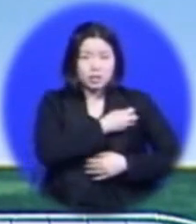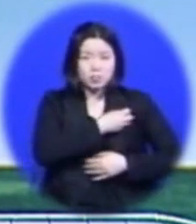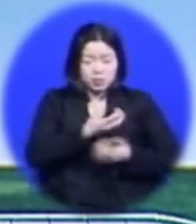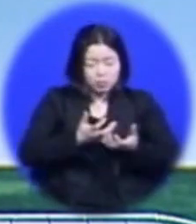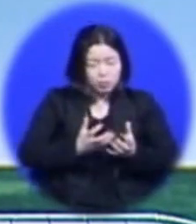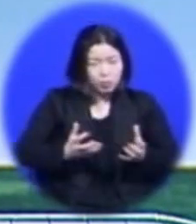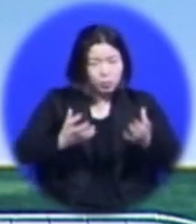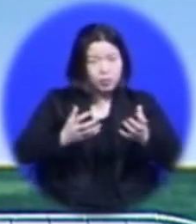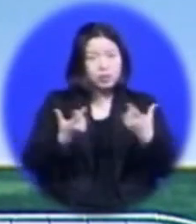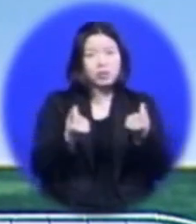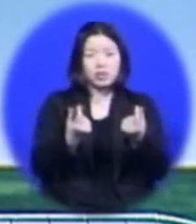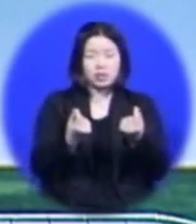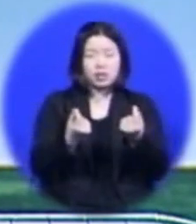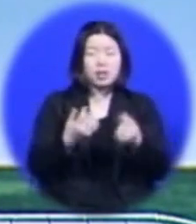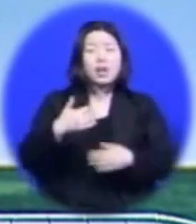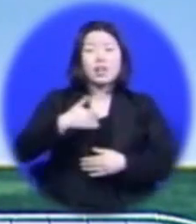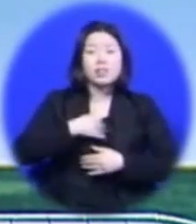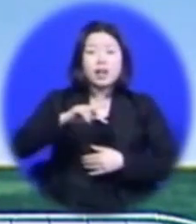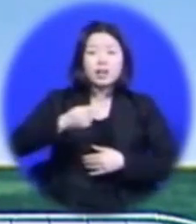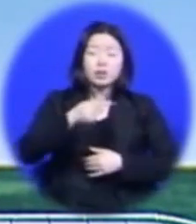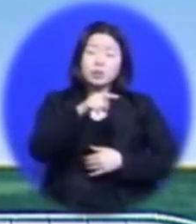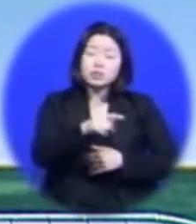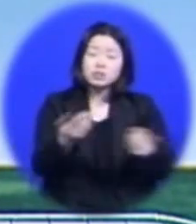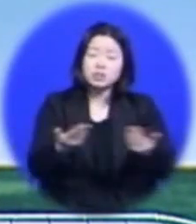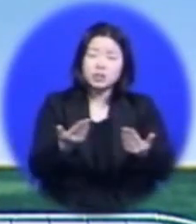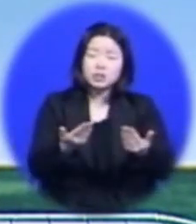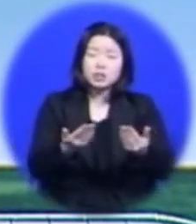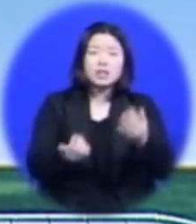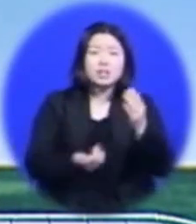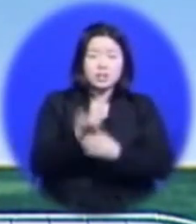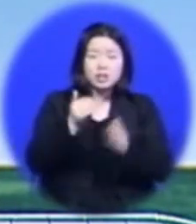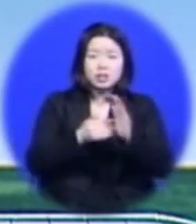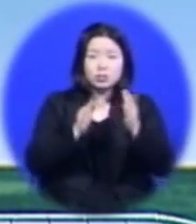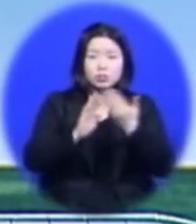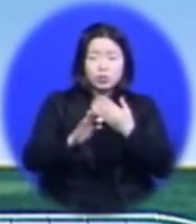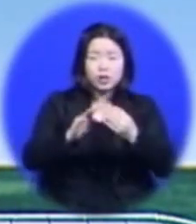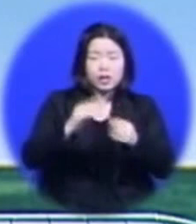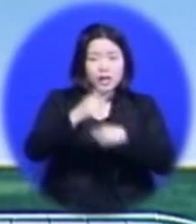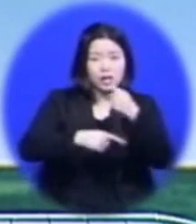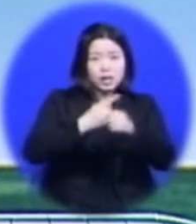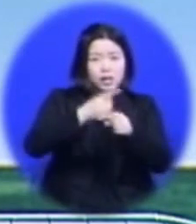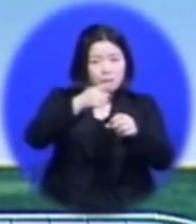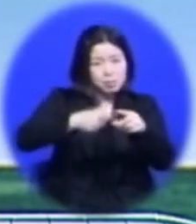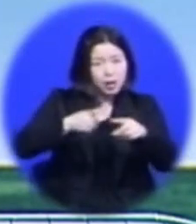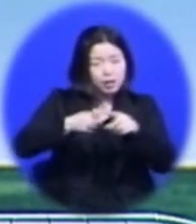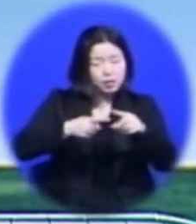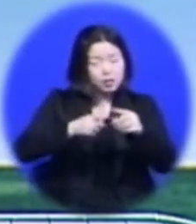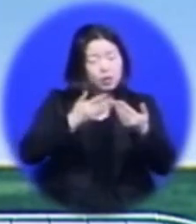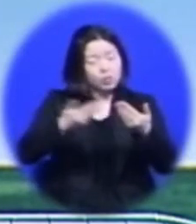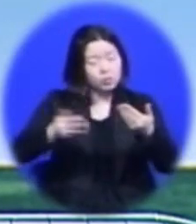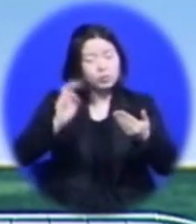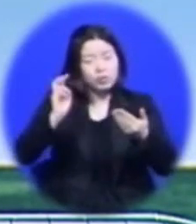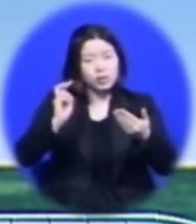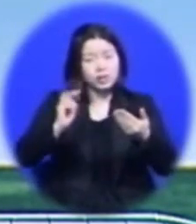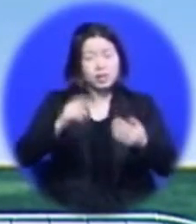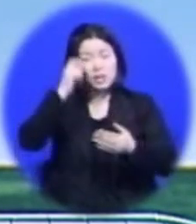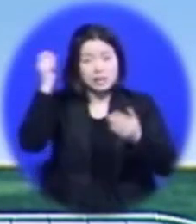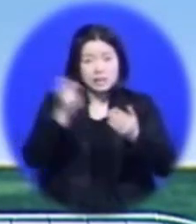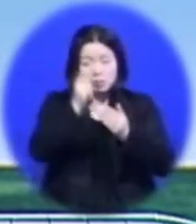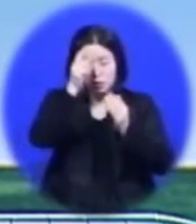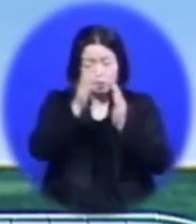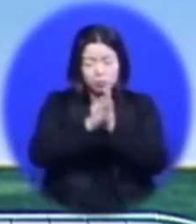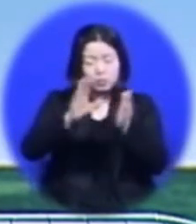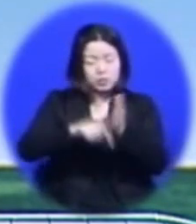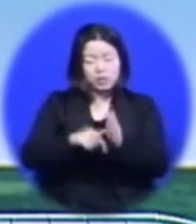하였다. 나에게도 그 일이 있고 난 뒤 1년 반 뒤쯤인 듯 하다. 새벽기도 시간에